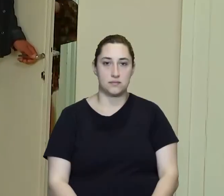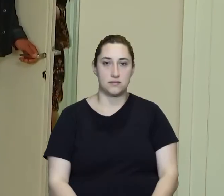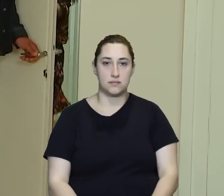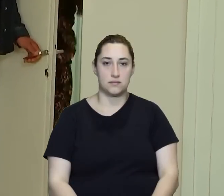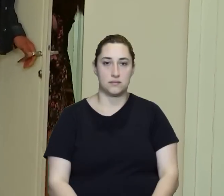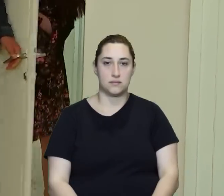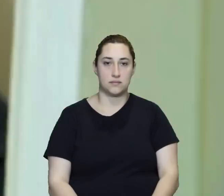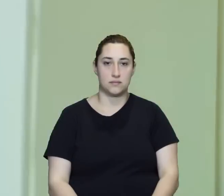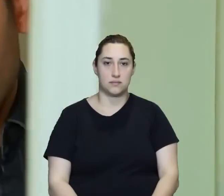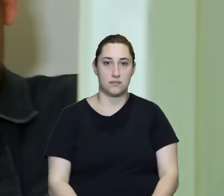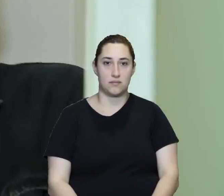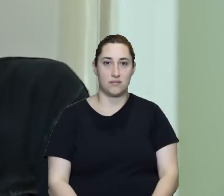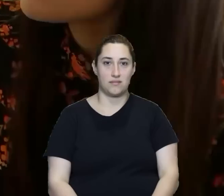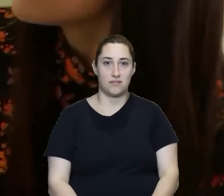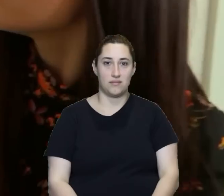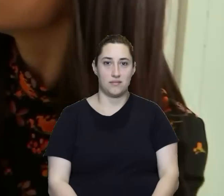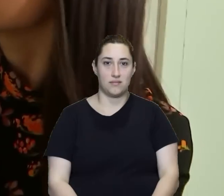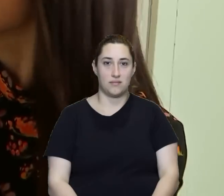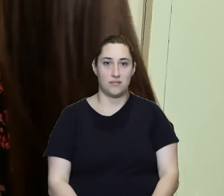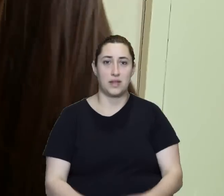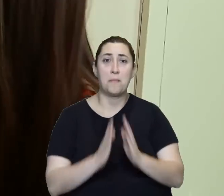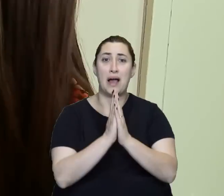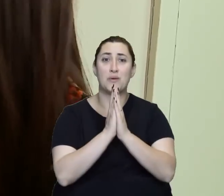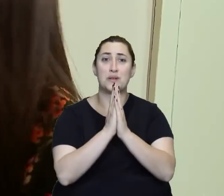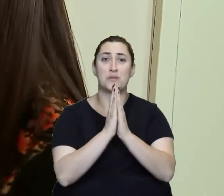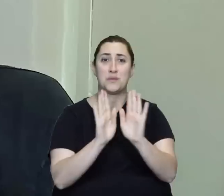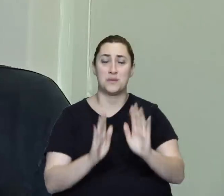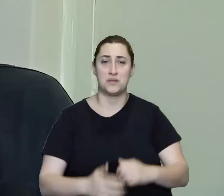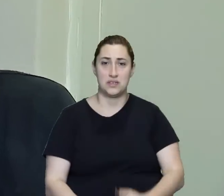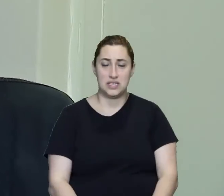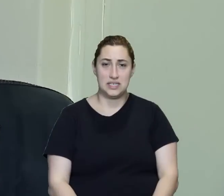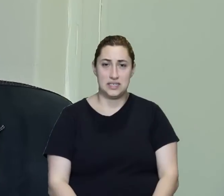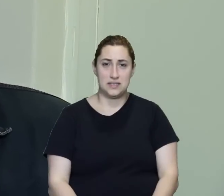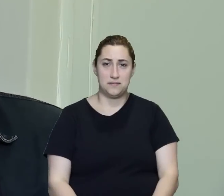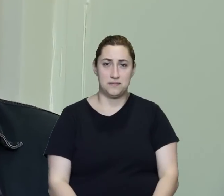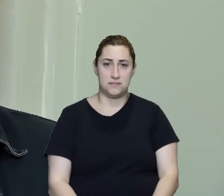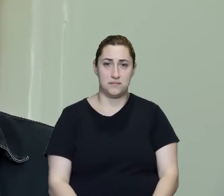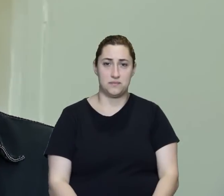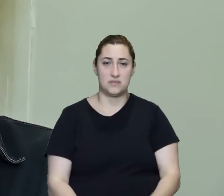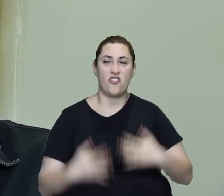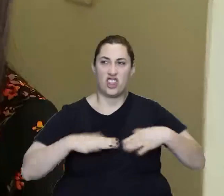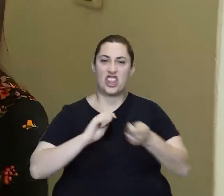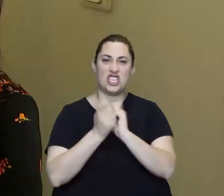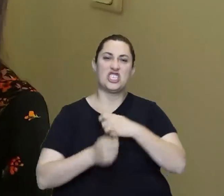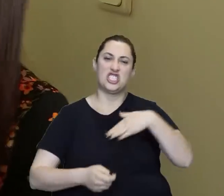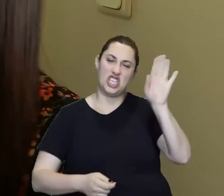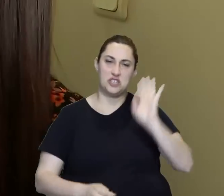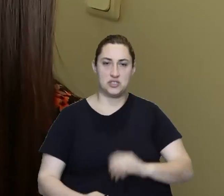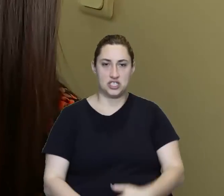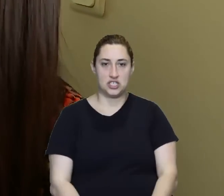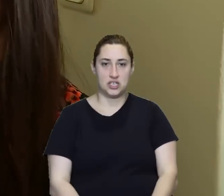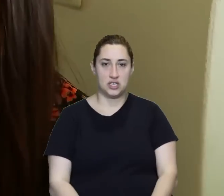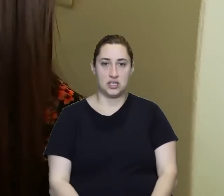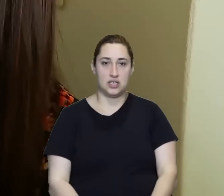çalışarak odaya yöneldi. Kapıyı aniden açınca Ömer savrulup arkaya sıkıştı. Üstünü değiştirecekmiş. Ondan sonra